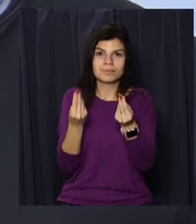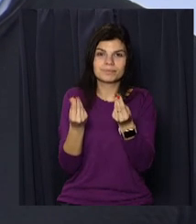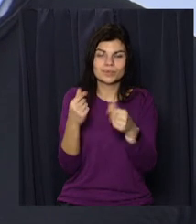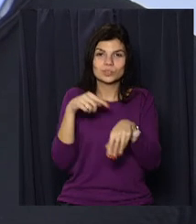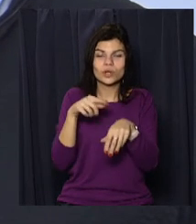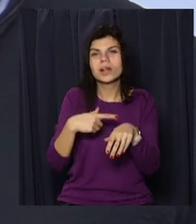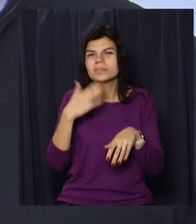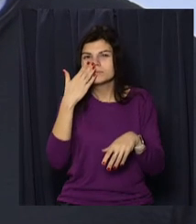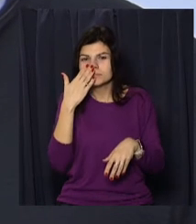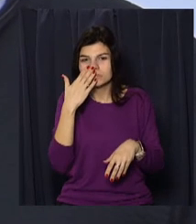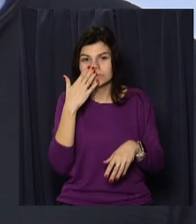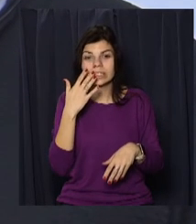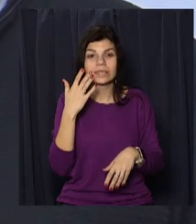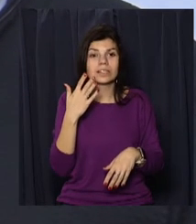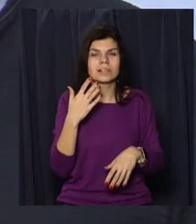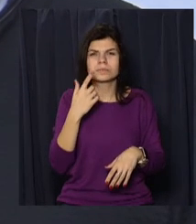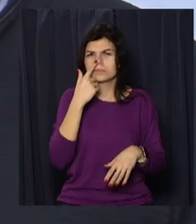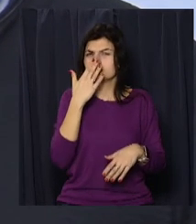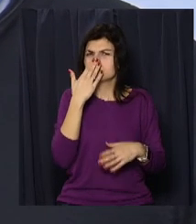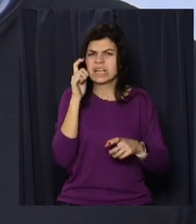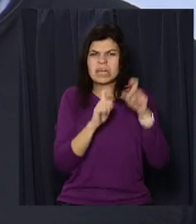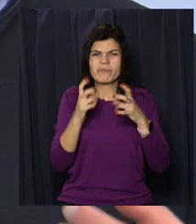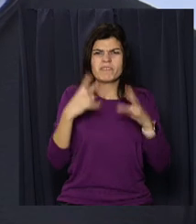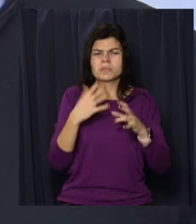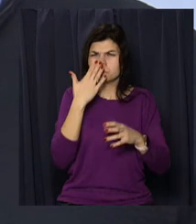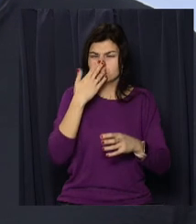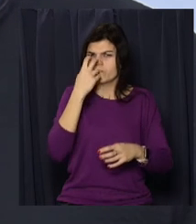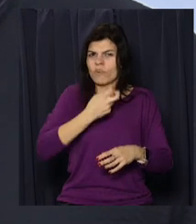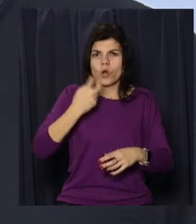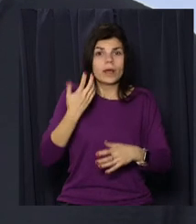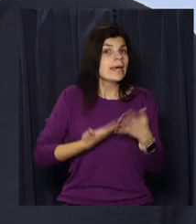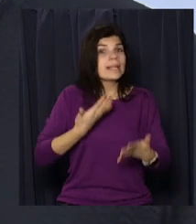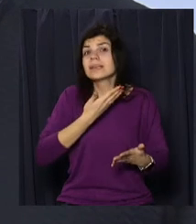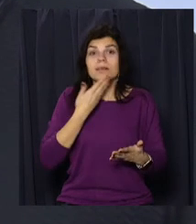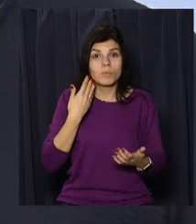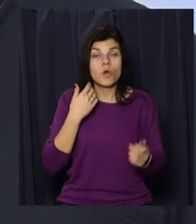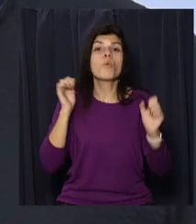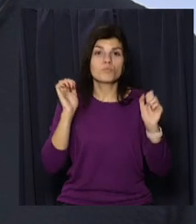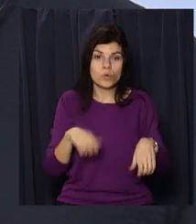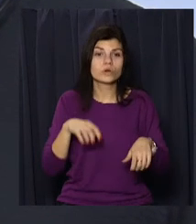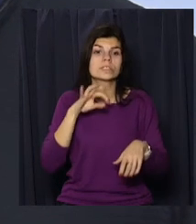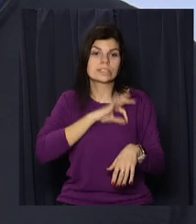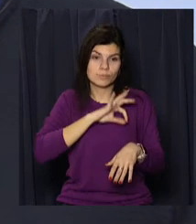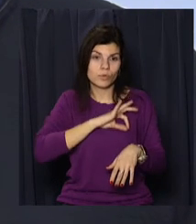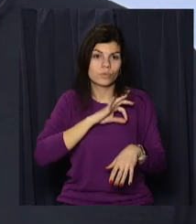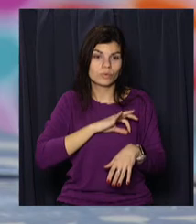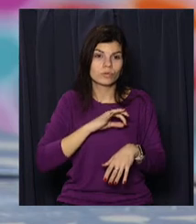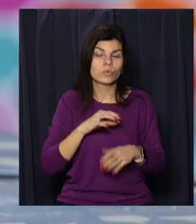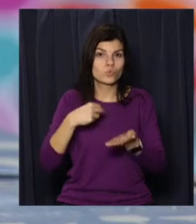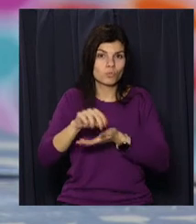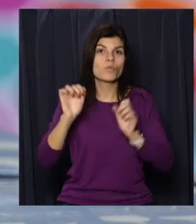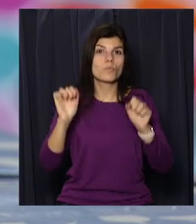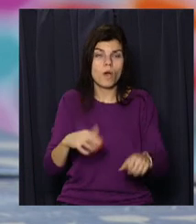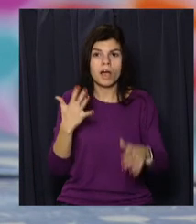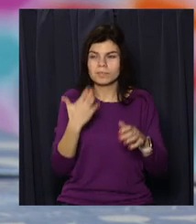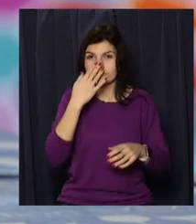запах, немає різкого хімічного запаху неприємного, тоді можна ці іграшки, покупати.